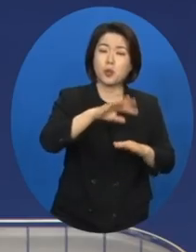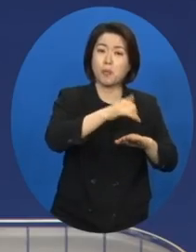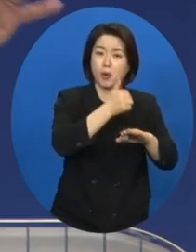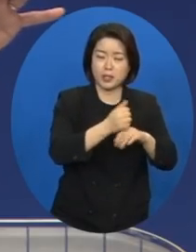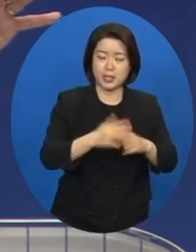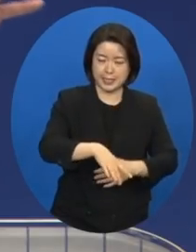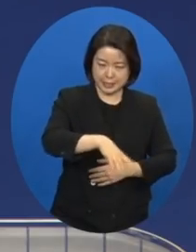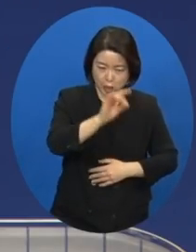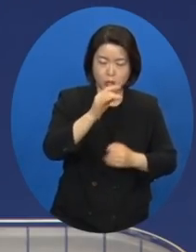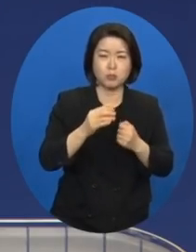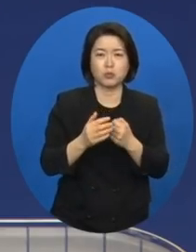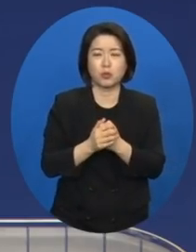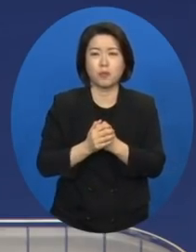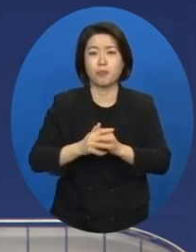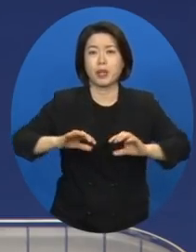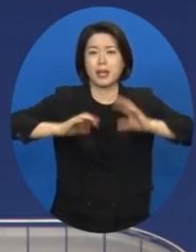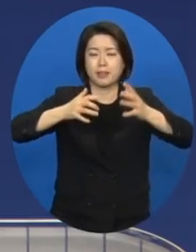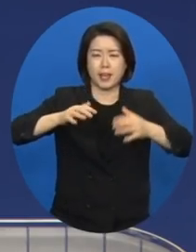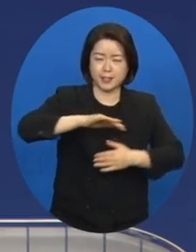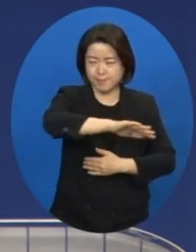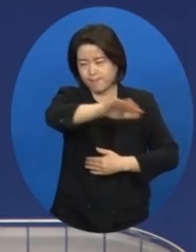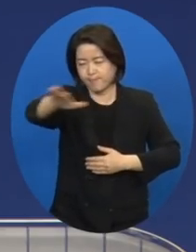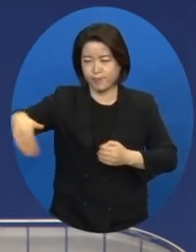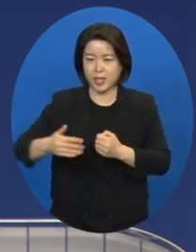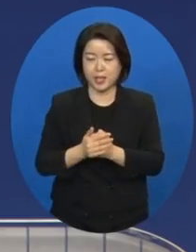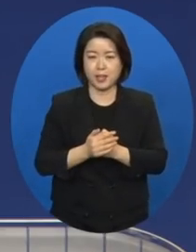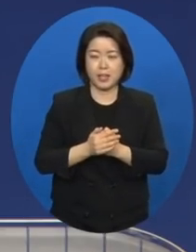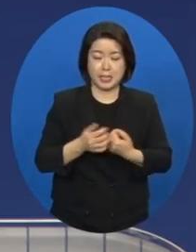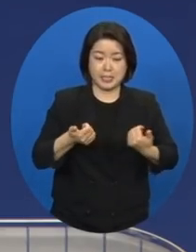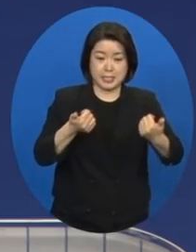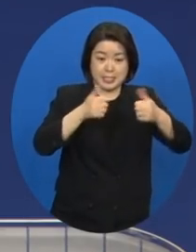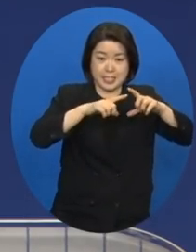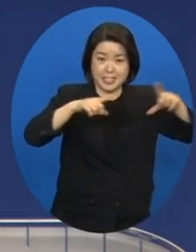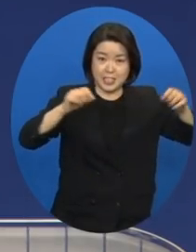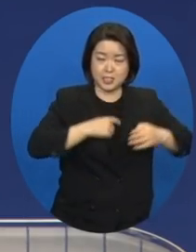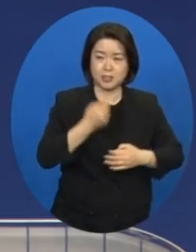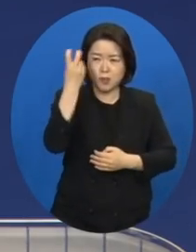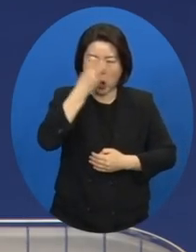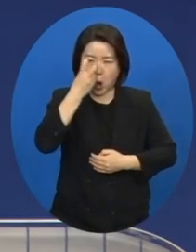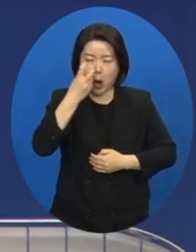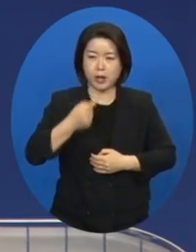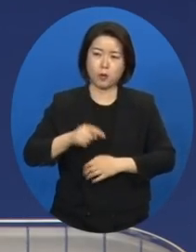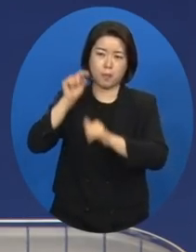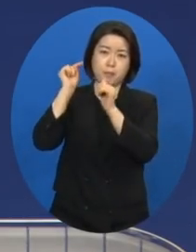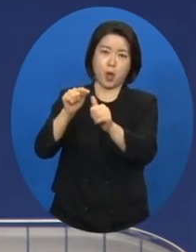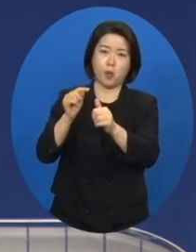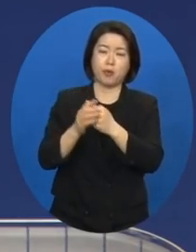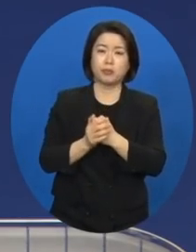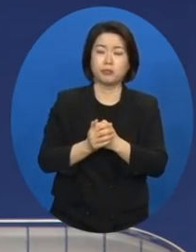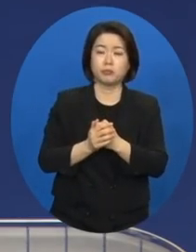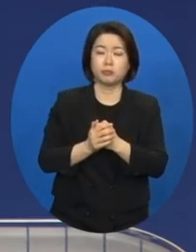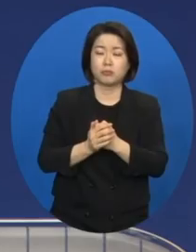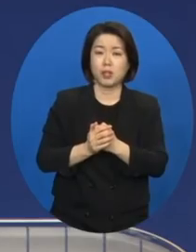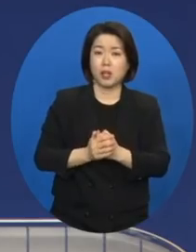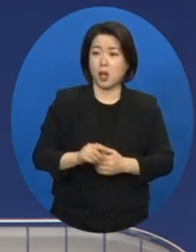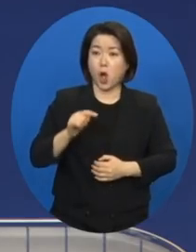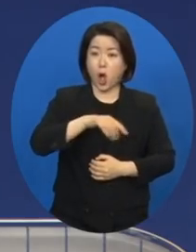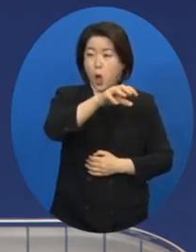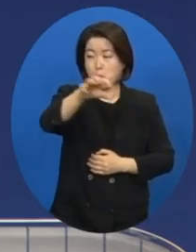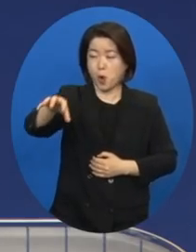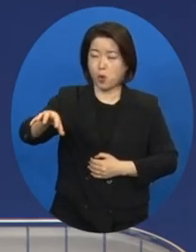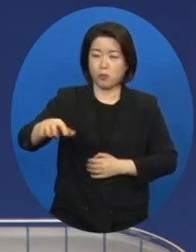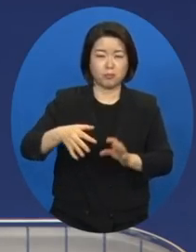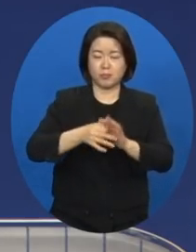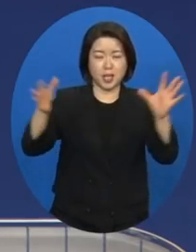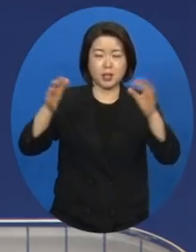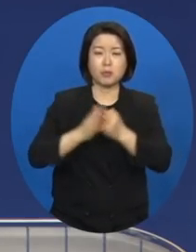나라에 호적을 등록하라고 명령을, 칙령을 내렸습니다. 그러니까 어느 위치에 있든지 그냥 자기 고향을 무조건 가서